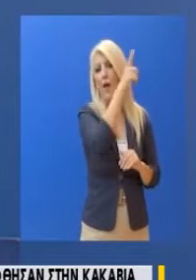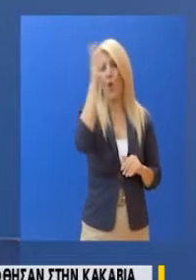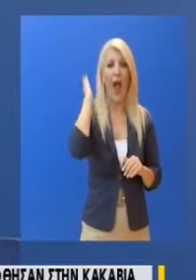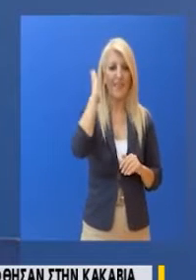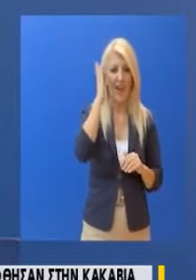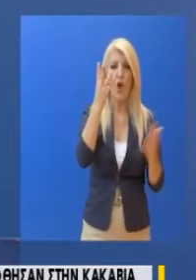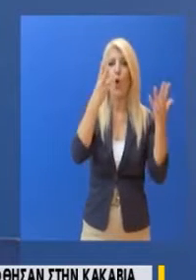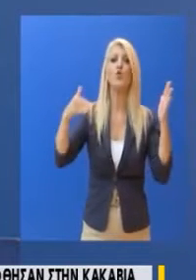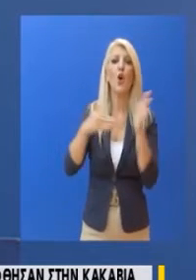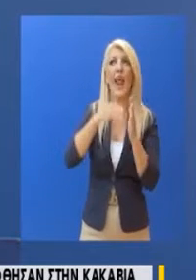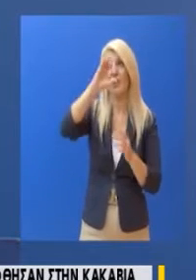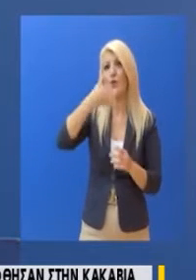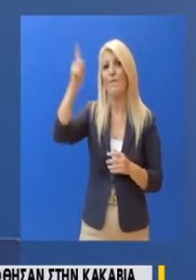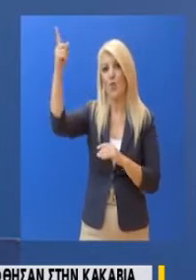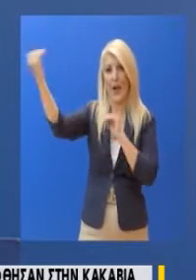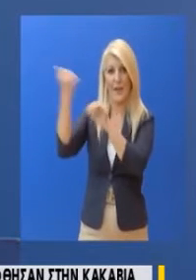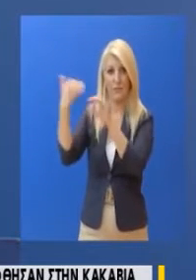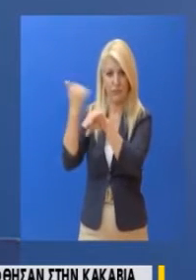8.049 από Βουλγαρία πλην του Προμαχώνα,